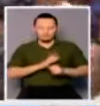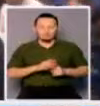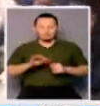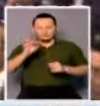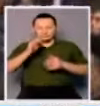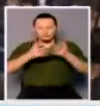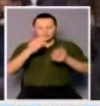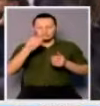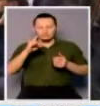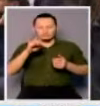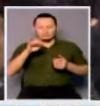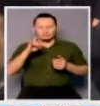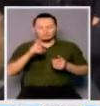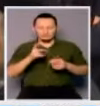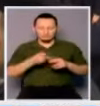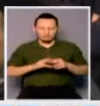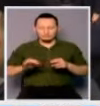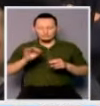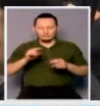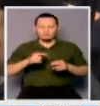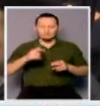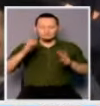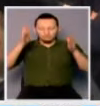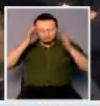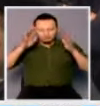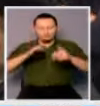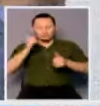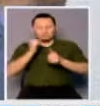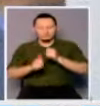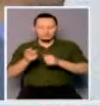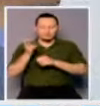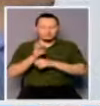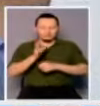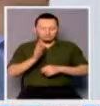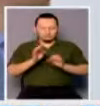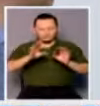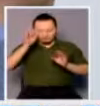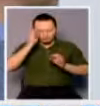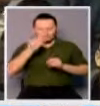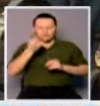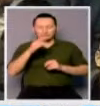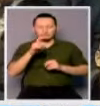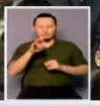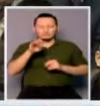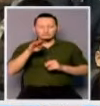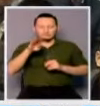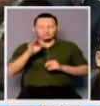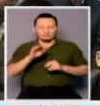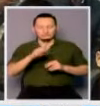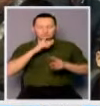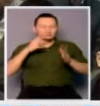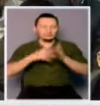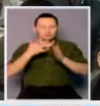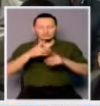тарихшы Шейх Наджих облыстағы Алла үйіне енді жиі келіп тұрмақ. Айта кетейік, Шейх Наджих Мұхаммед пайғамбардың